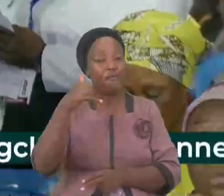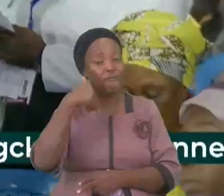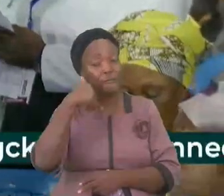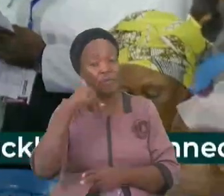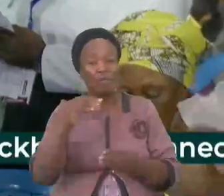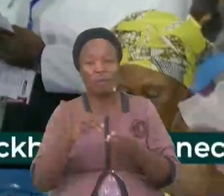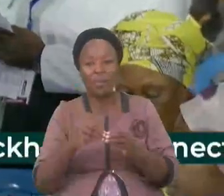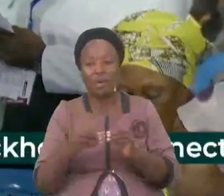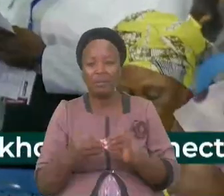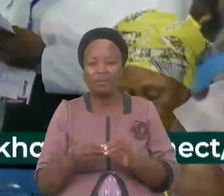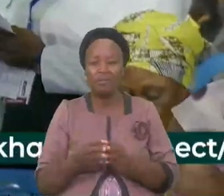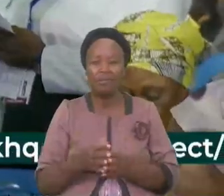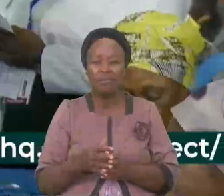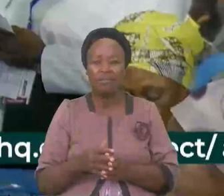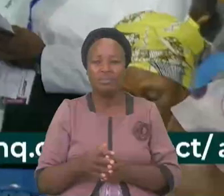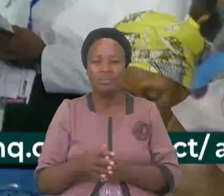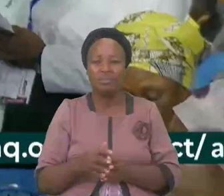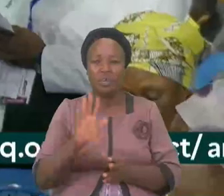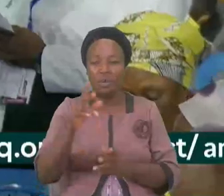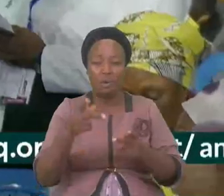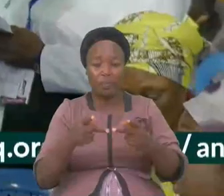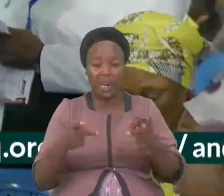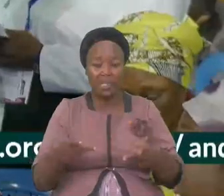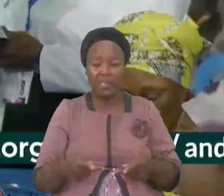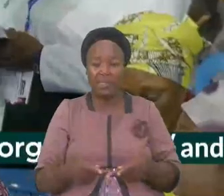prénom, numéro de téléphone.